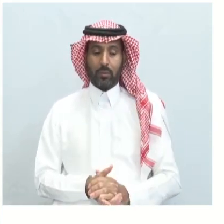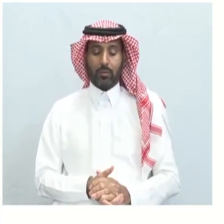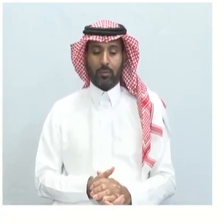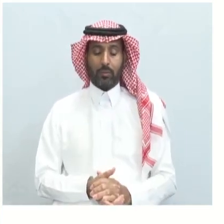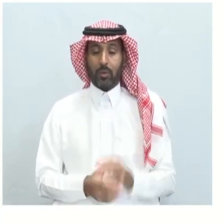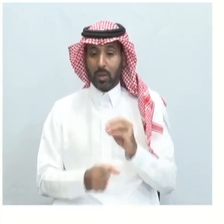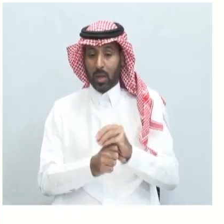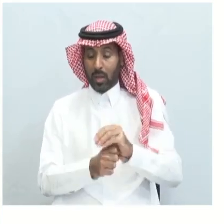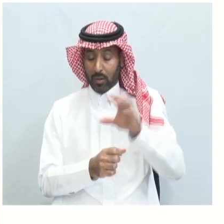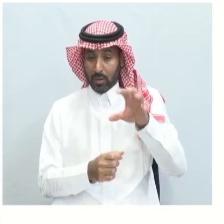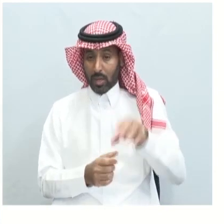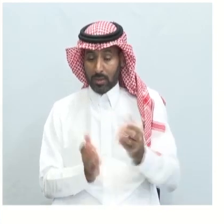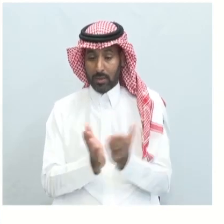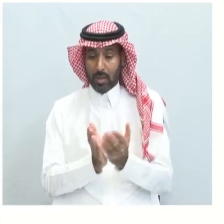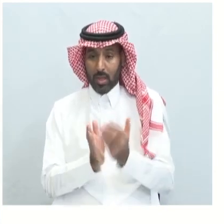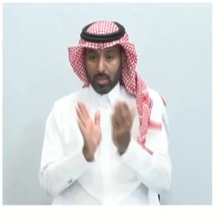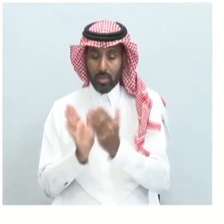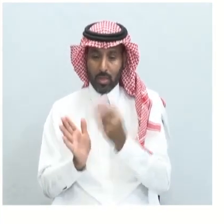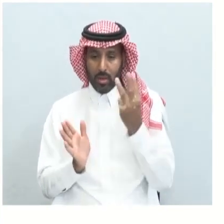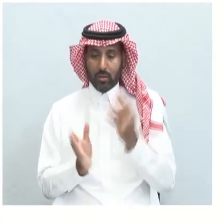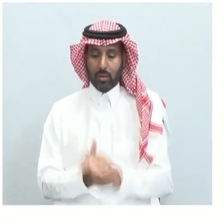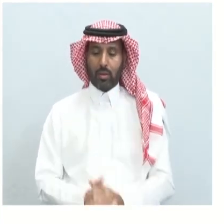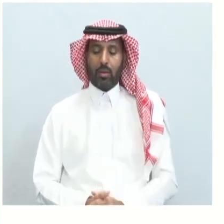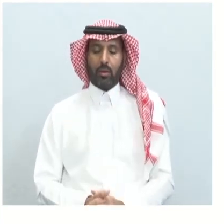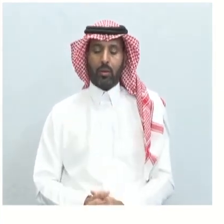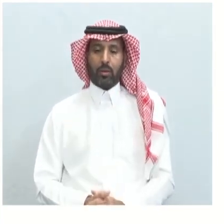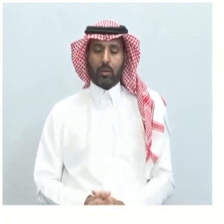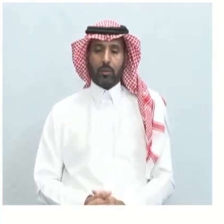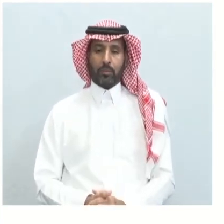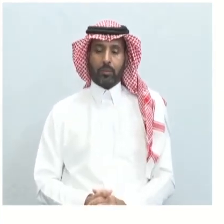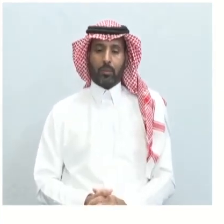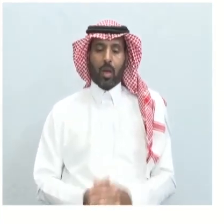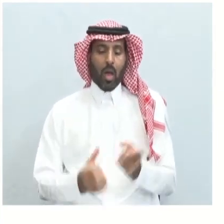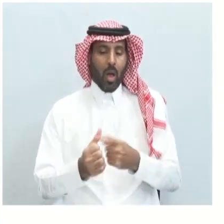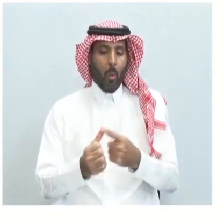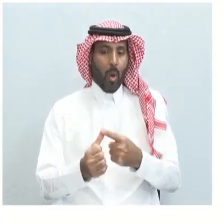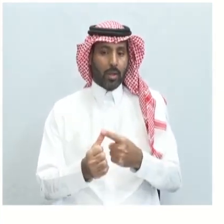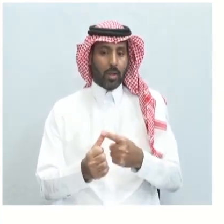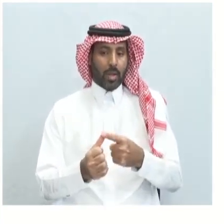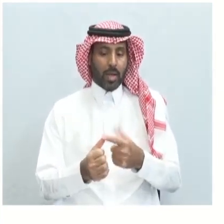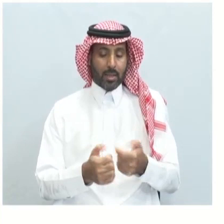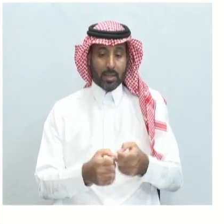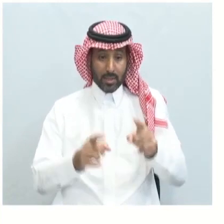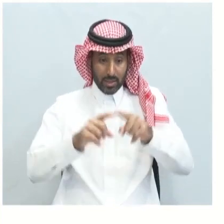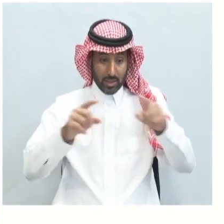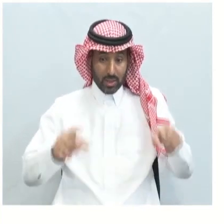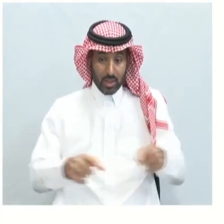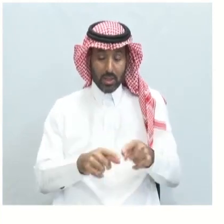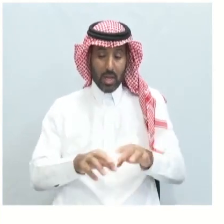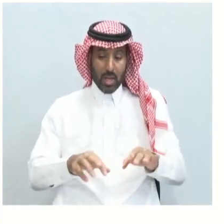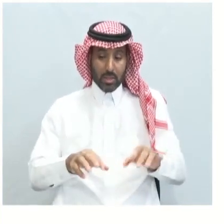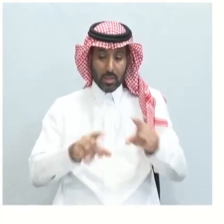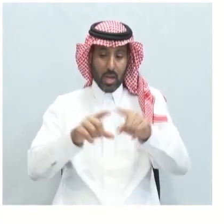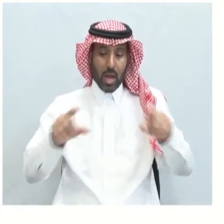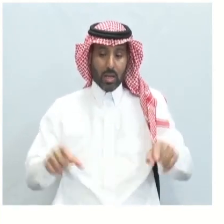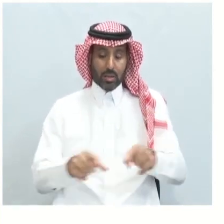بمشيئه الله في الدرس الثالث نبدا باول تقنيه وهي اجهزه انترنت الاشياء اي